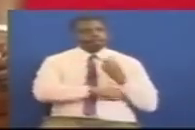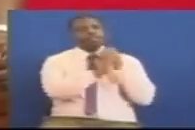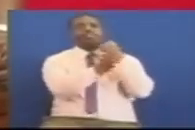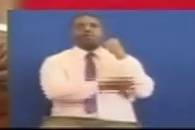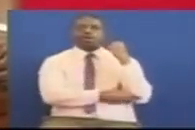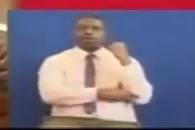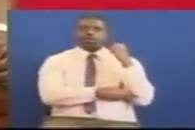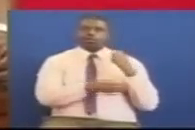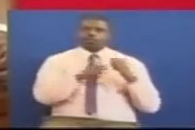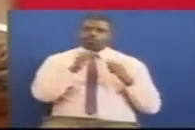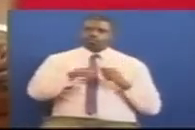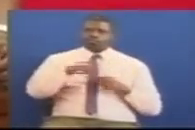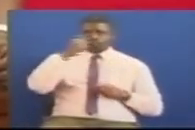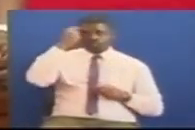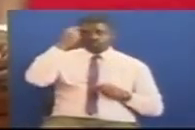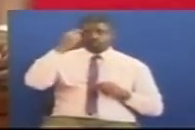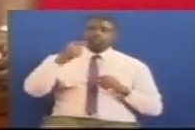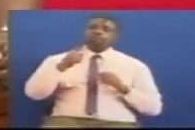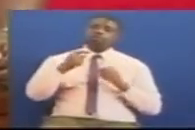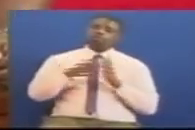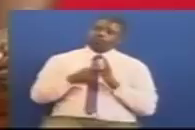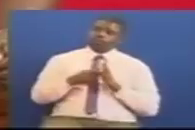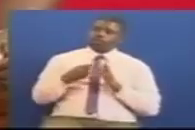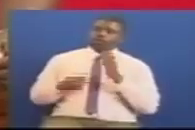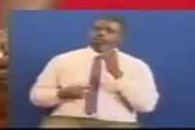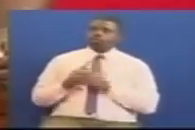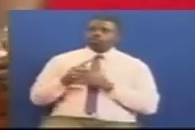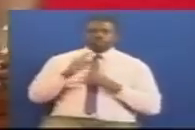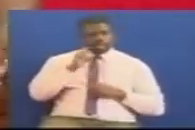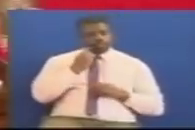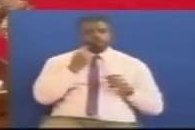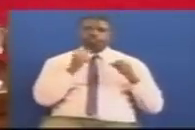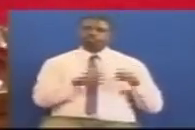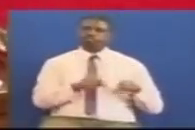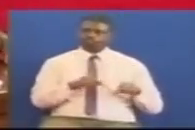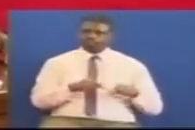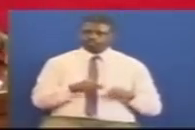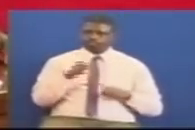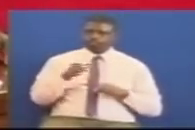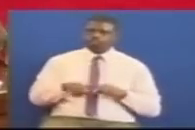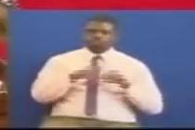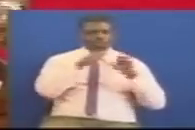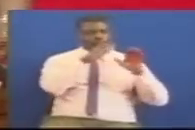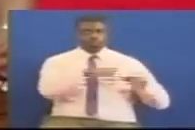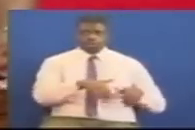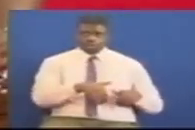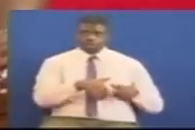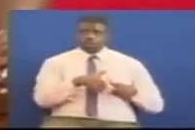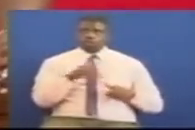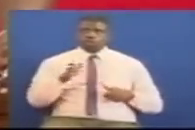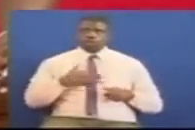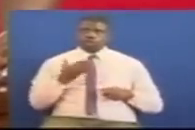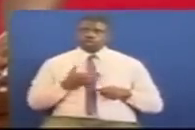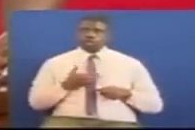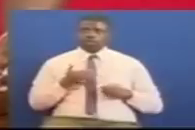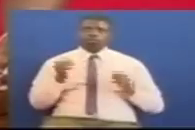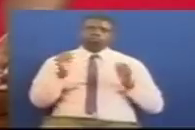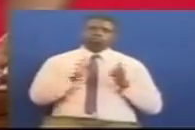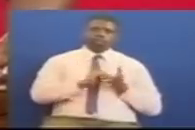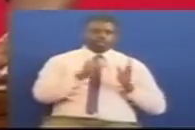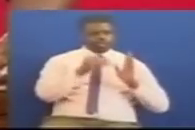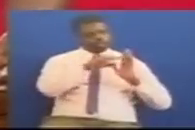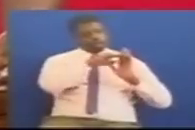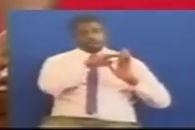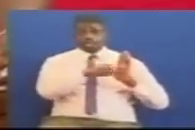ndio maana Mheshimiwa Mwenyekiti, kulitokea jaribio hapa kwa wabunge wakiwa wanataka tuweke sheria au